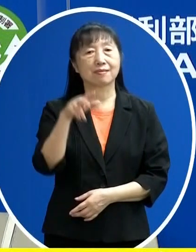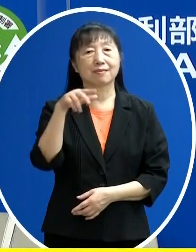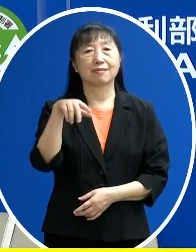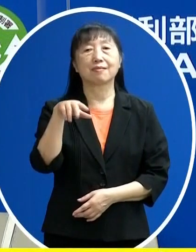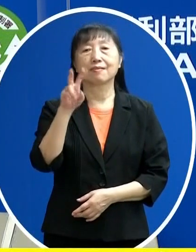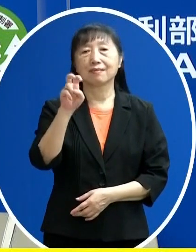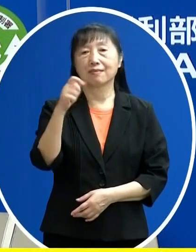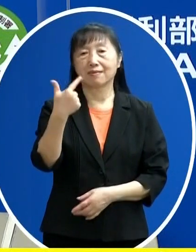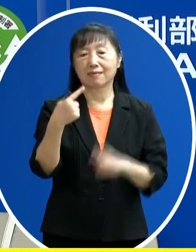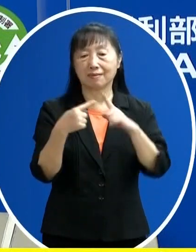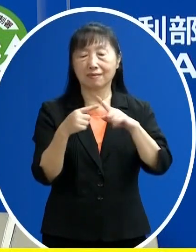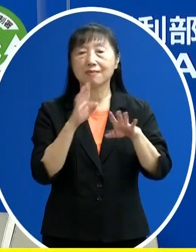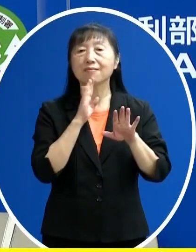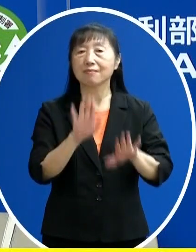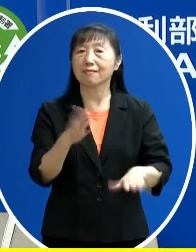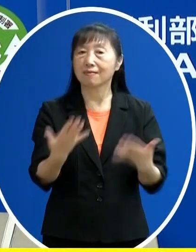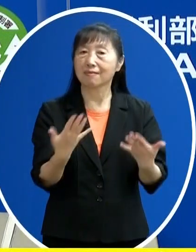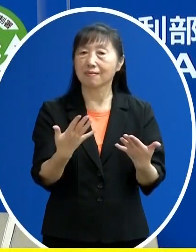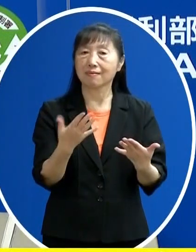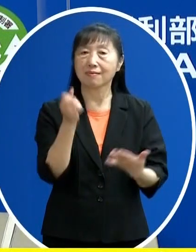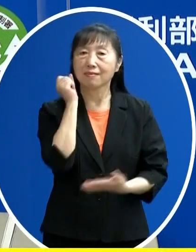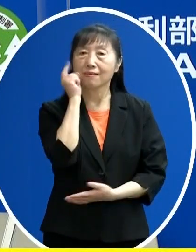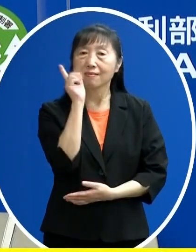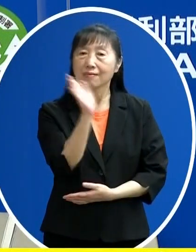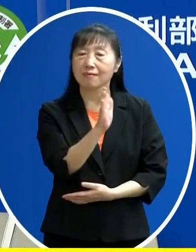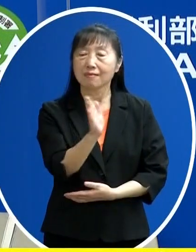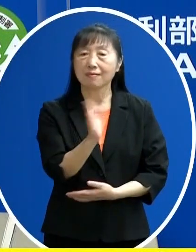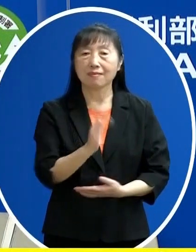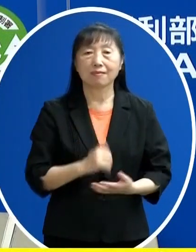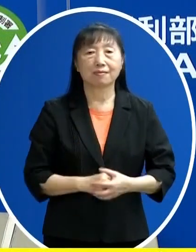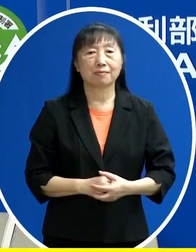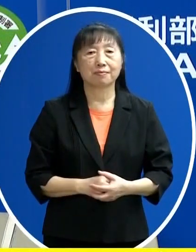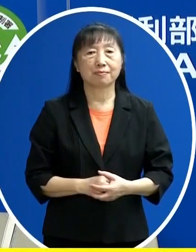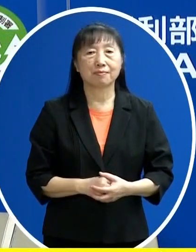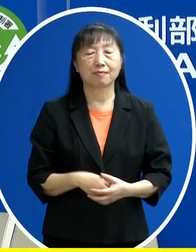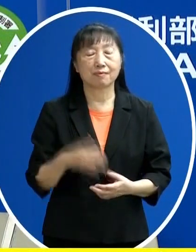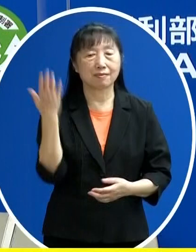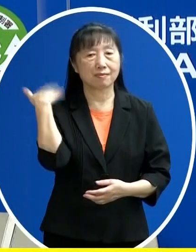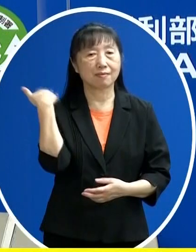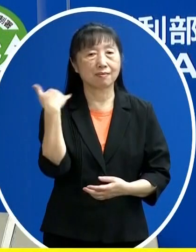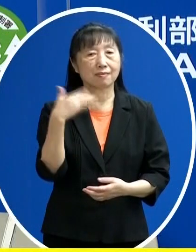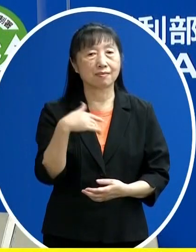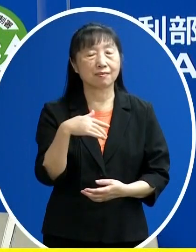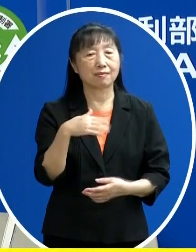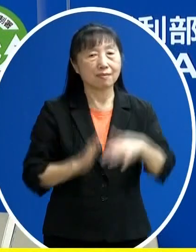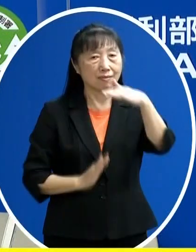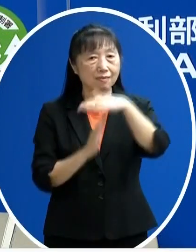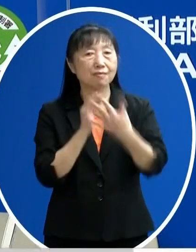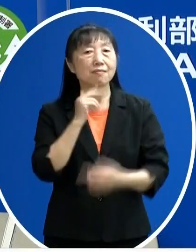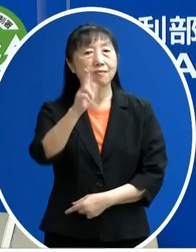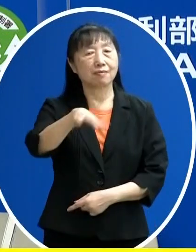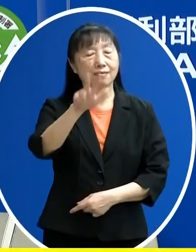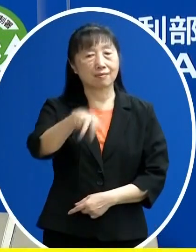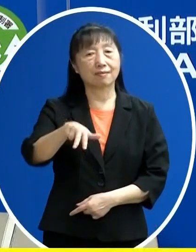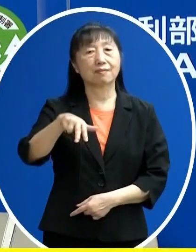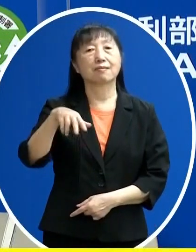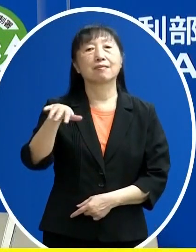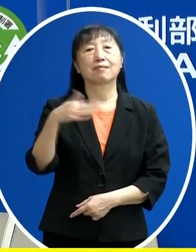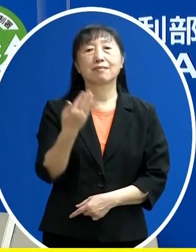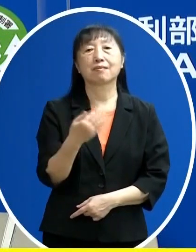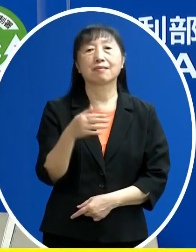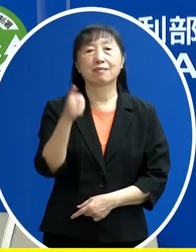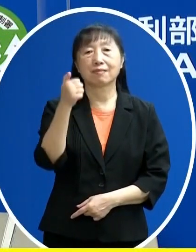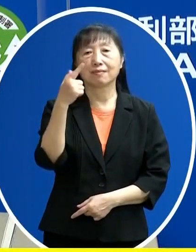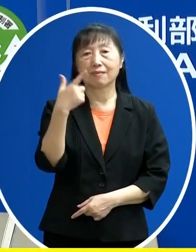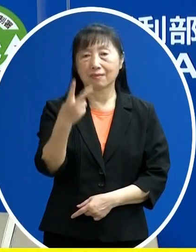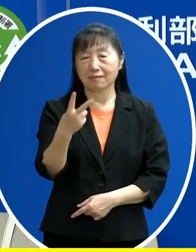6626人，这个也是我们大概1个多月以来那曾经最高到过7592人那